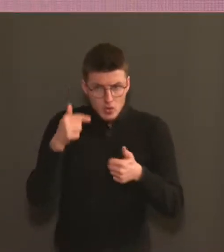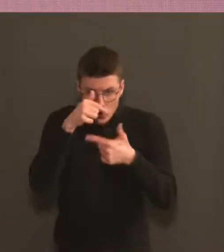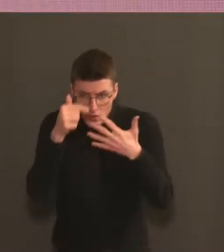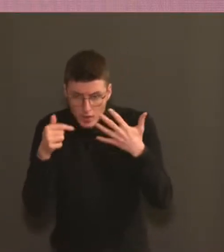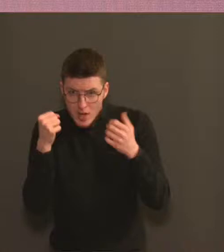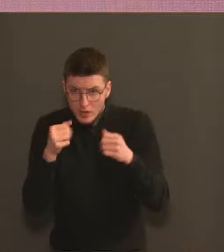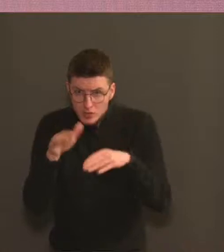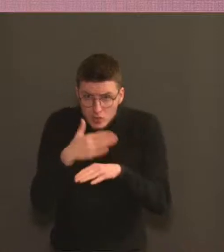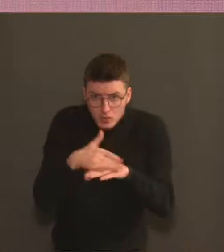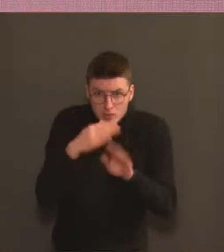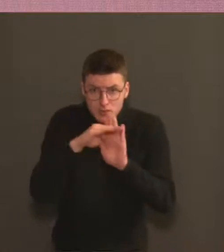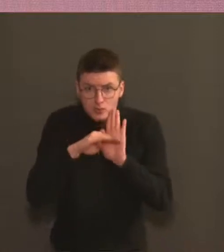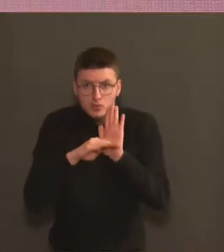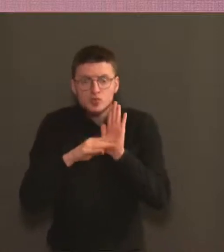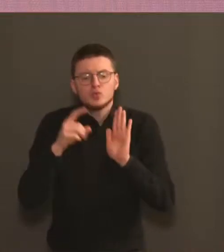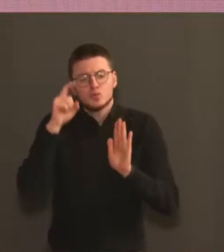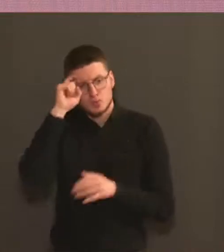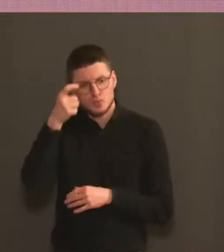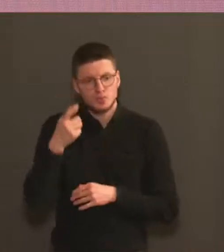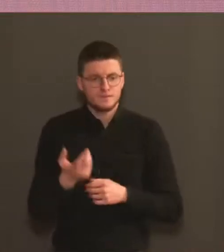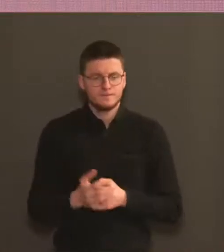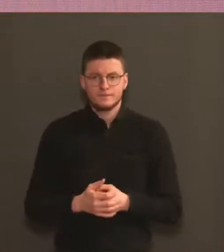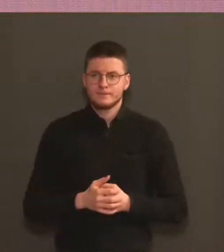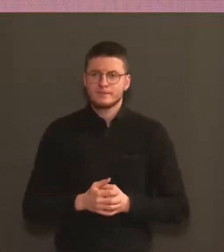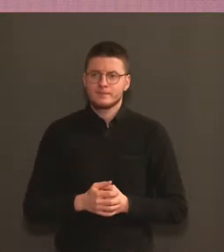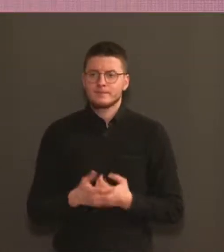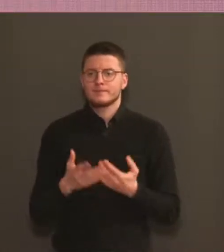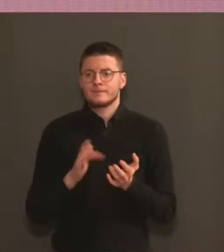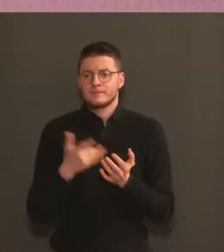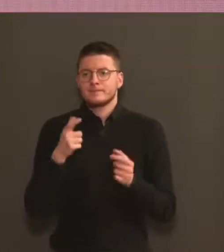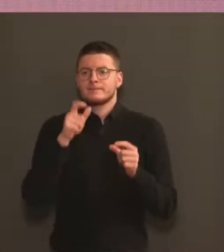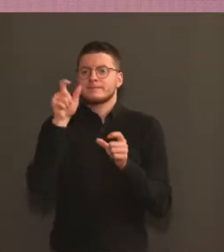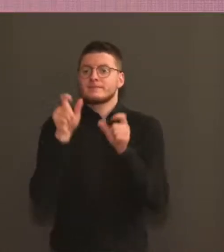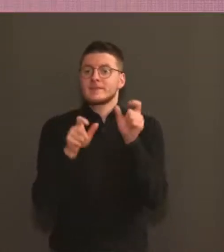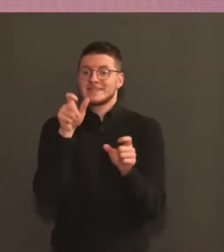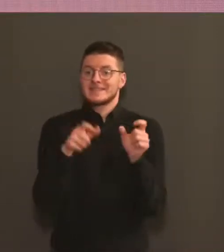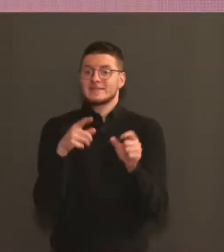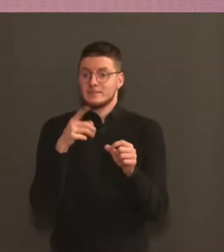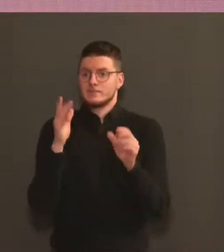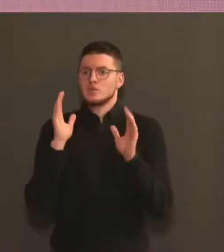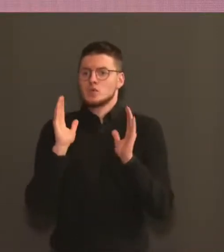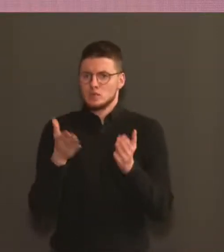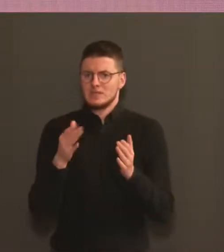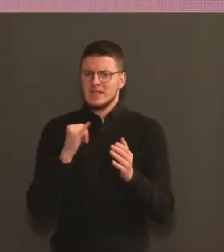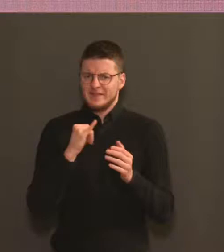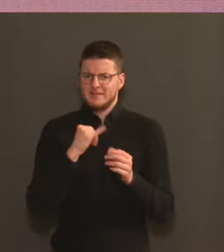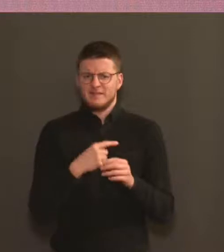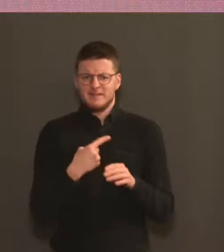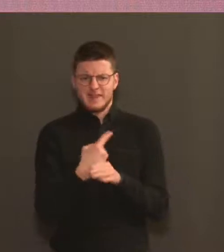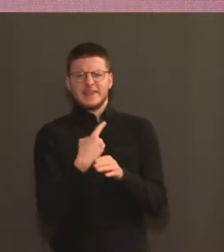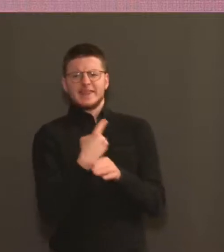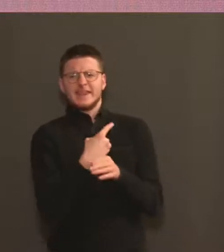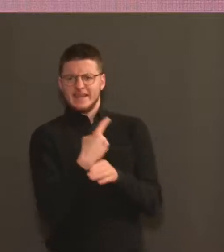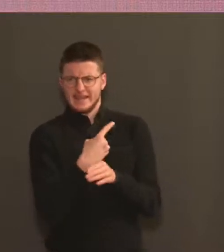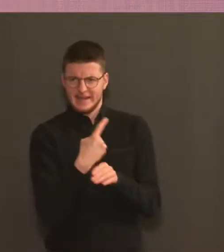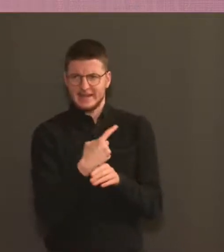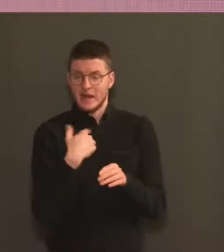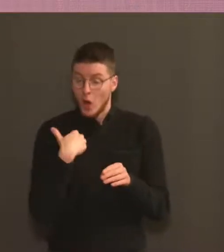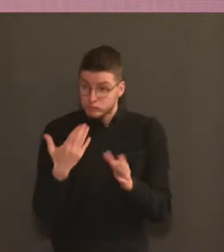Sommigen hebben kritiek op deze vaccinatiecampagne en we staan open voor alle